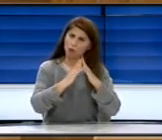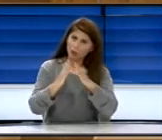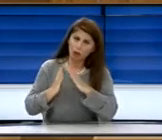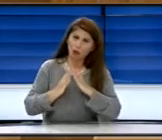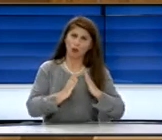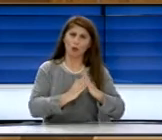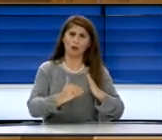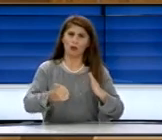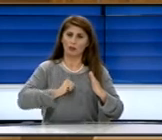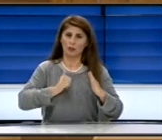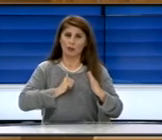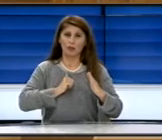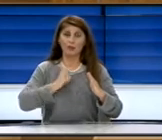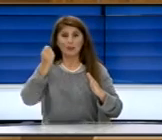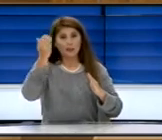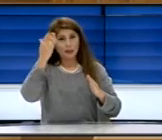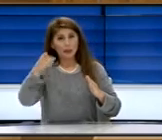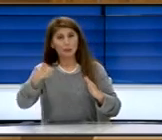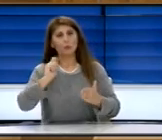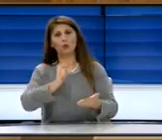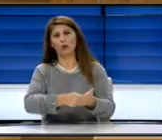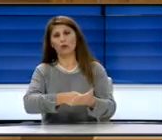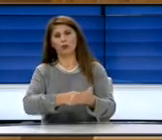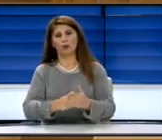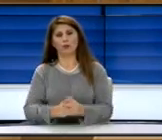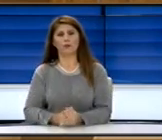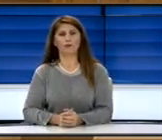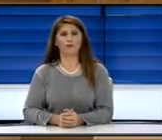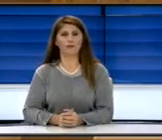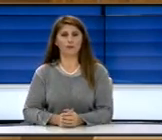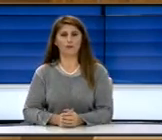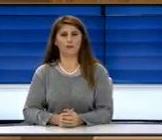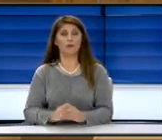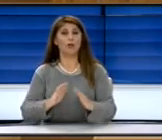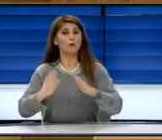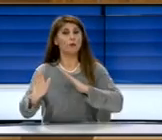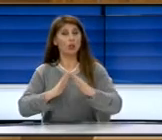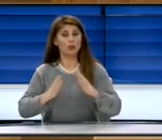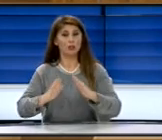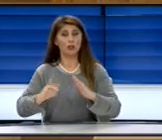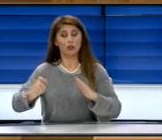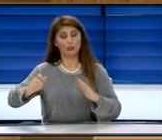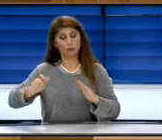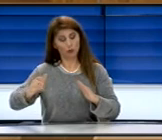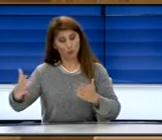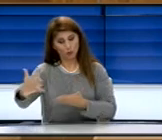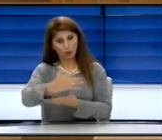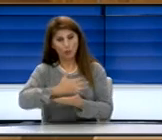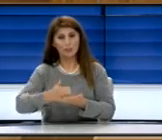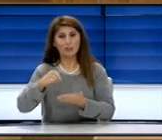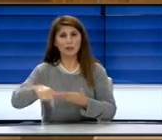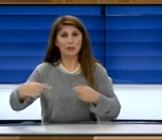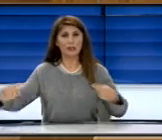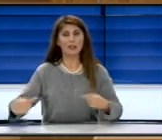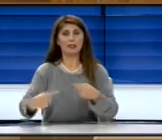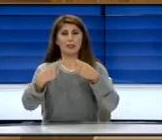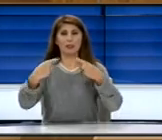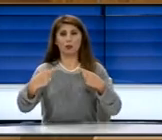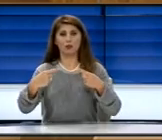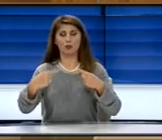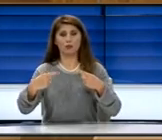στους ιδιοκτήτες τους την τιμή που το αγόρασαν. Η προστασία του λαϊκού εισοδήματος σήμερα απαιτεί σύγκρουση